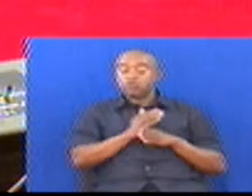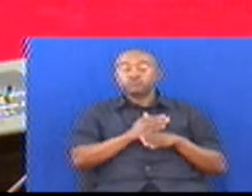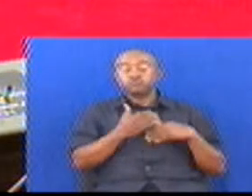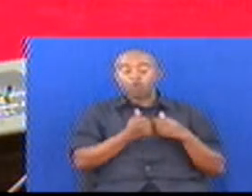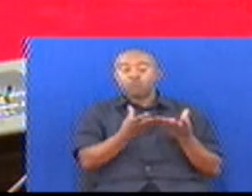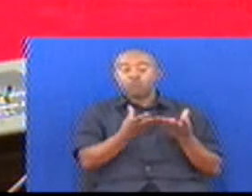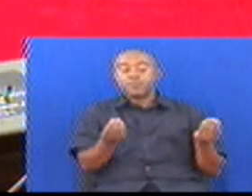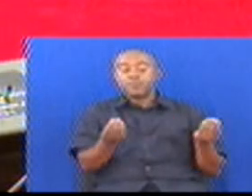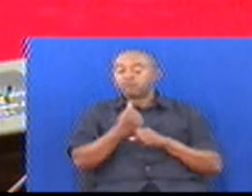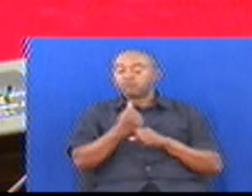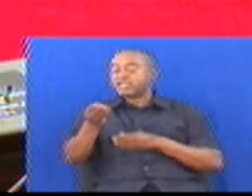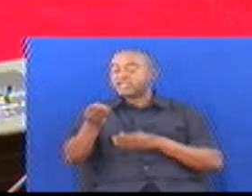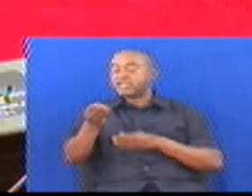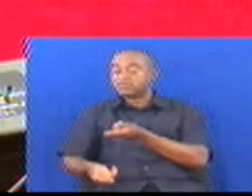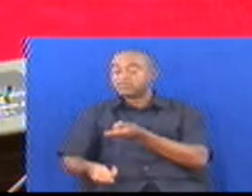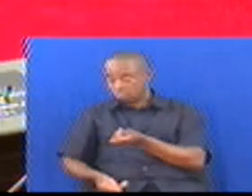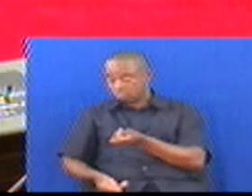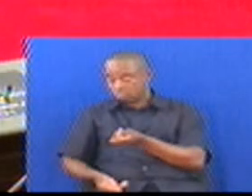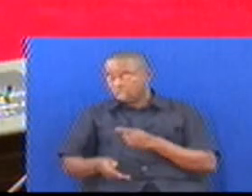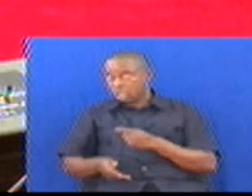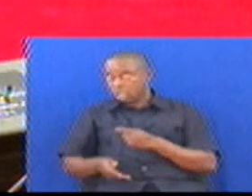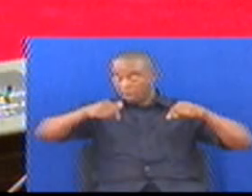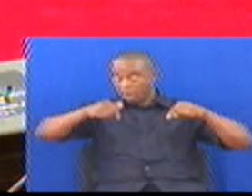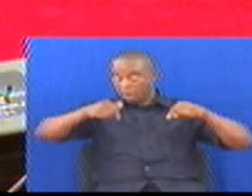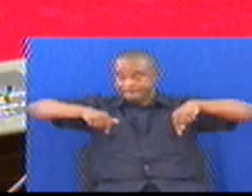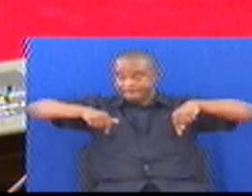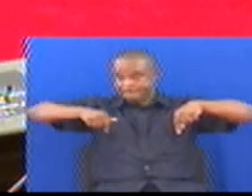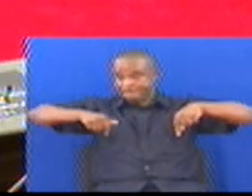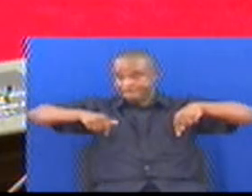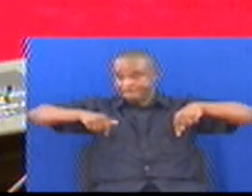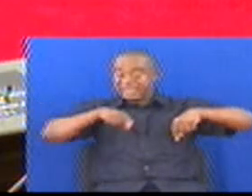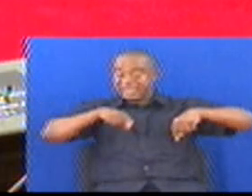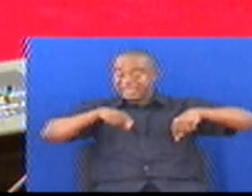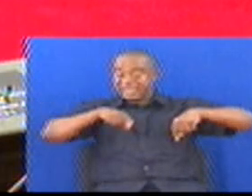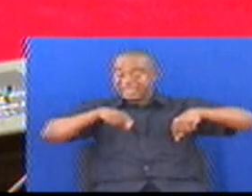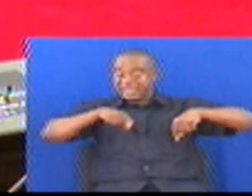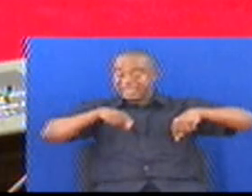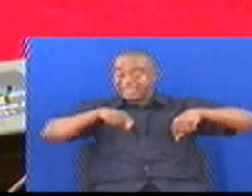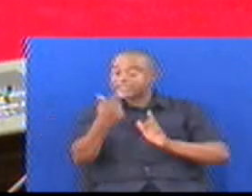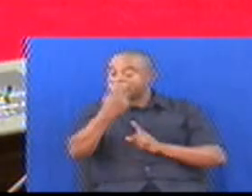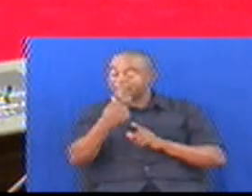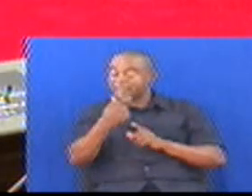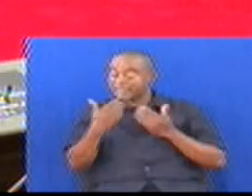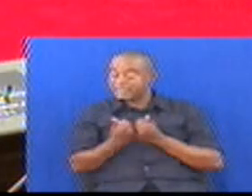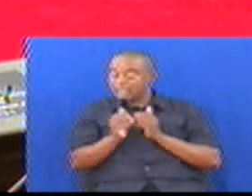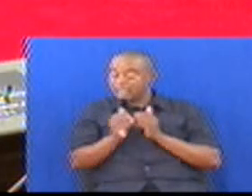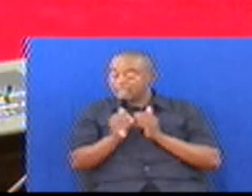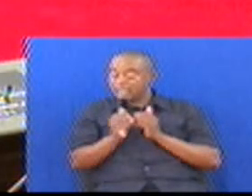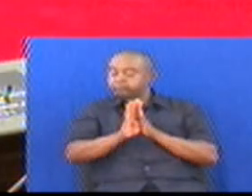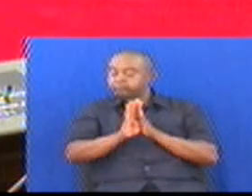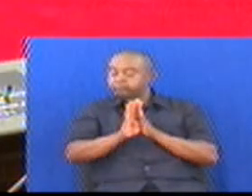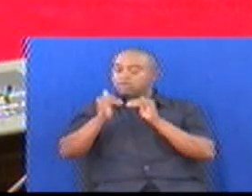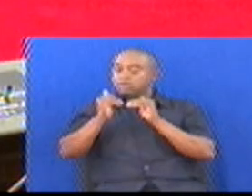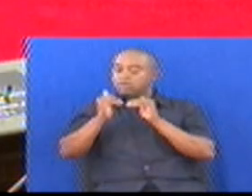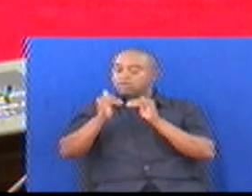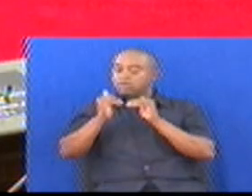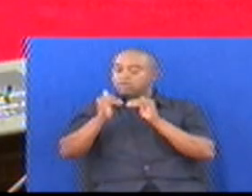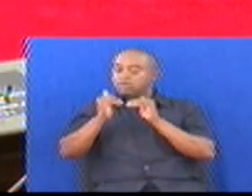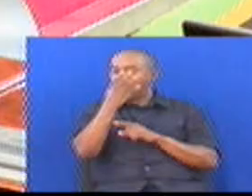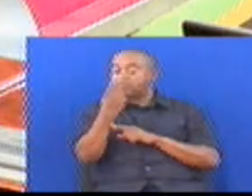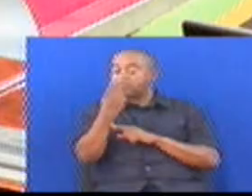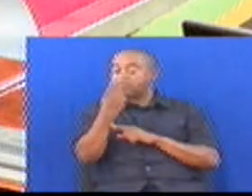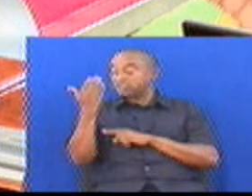Doing Business Report ya mwaka 2020, ambayo inaonyesha Tanzania imepanda kwa nafasi tatu kufikia nafasi